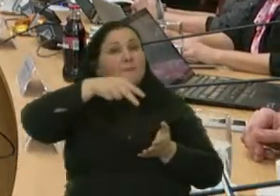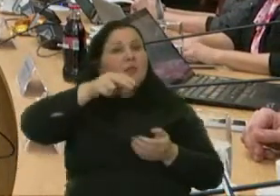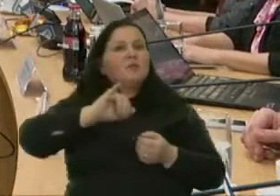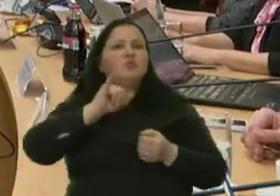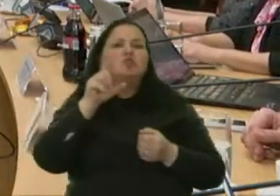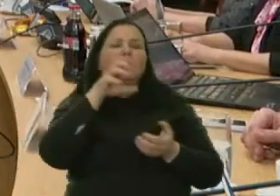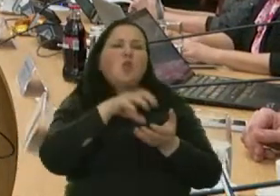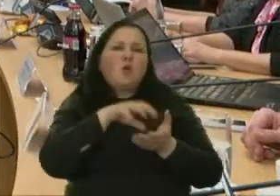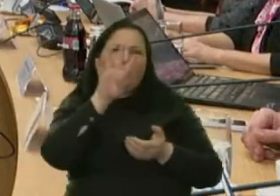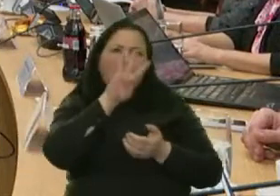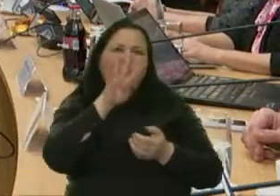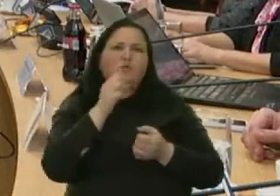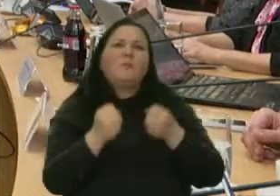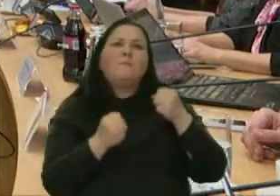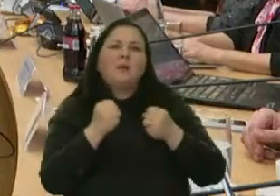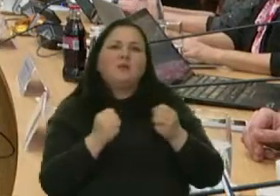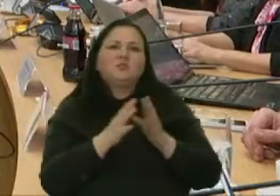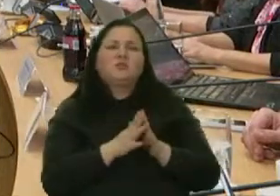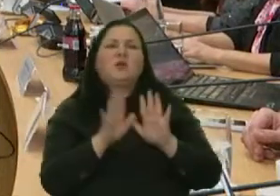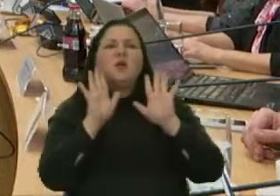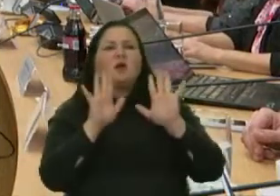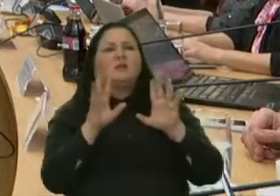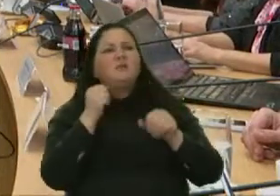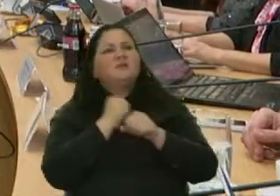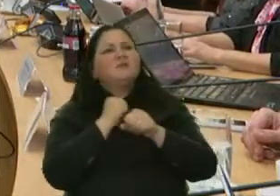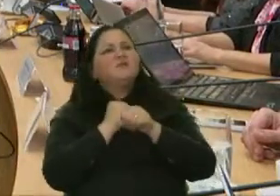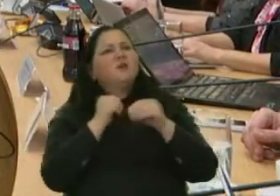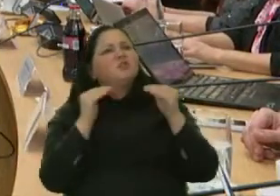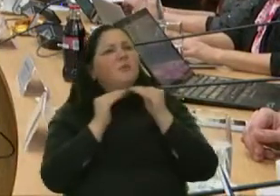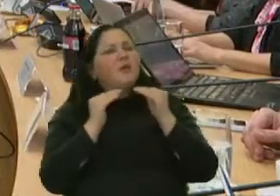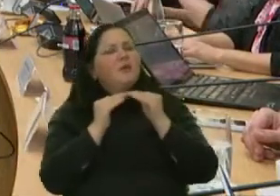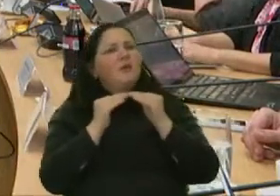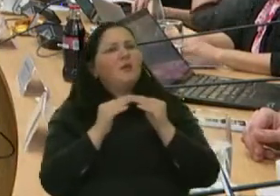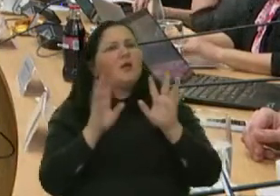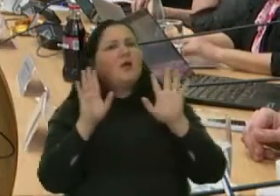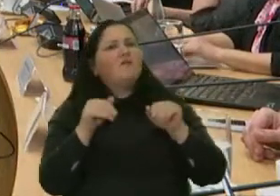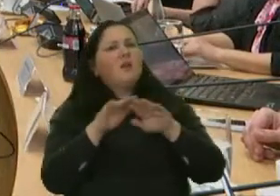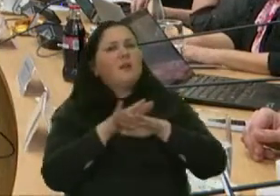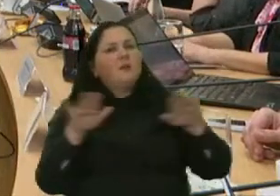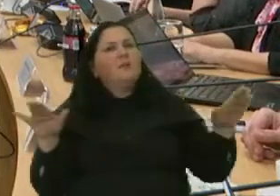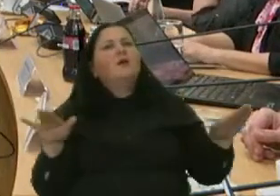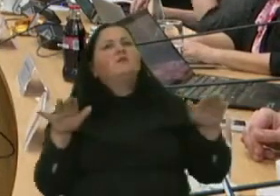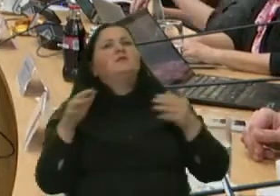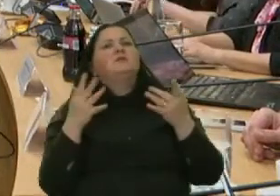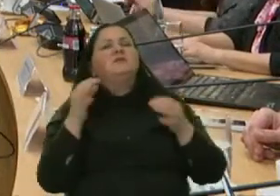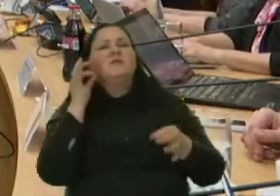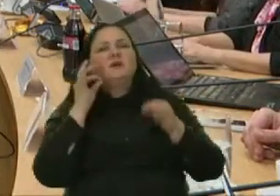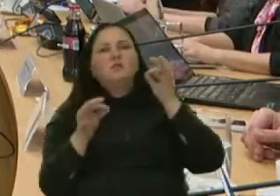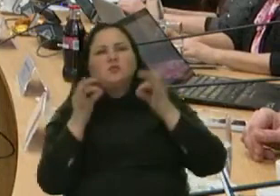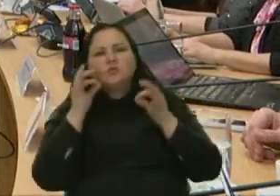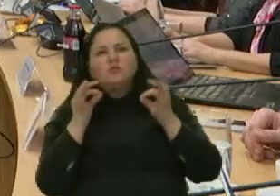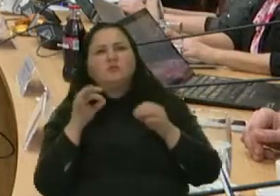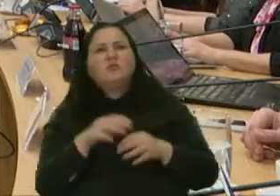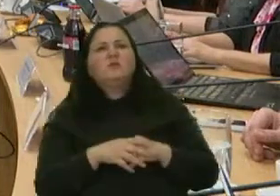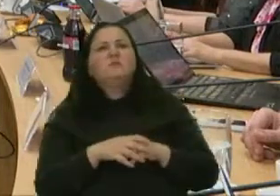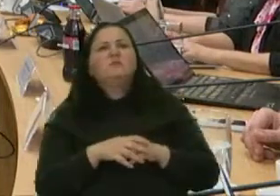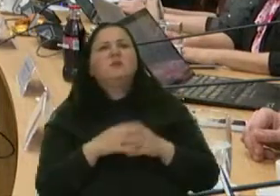pe locul patru mașina astea trebuie să le facem echilibrat Evident având la bază niște studii